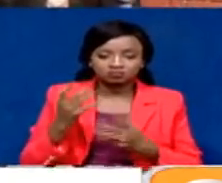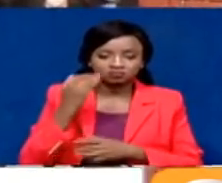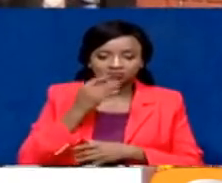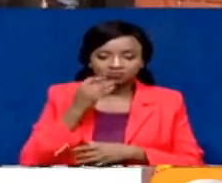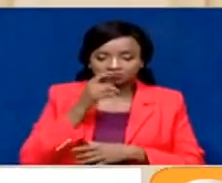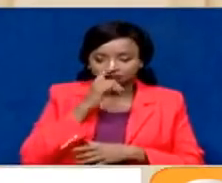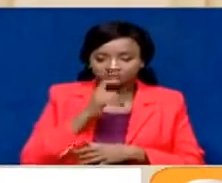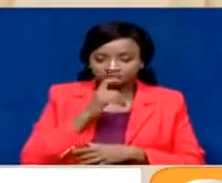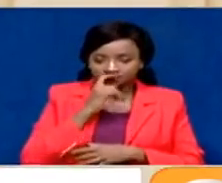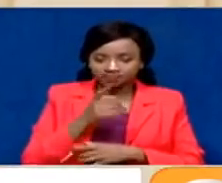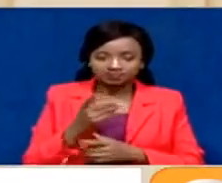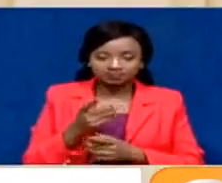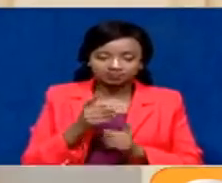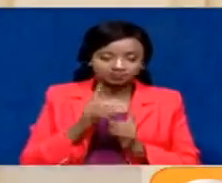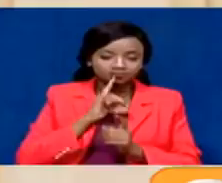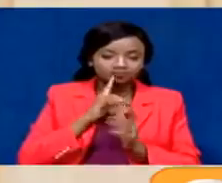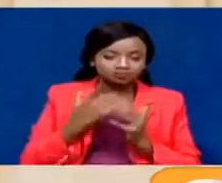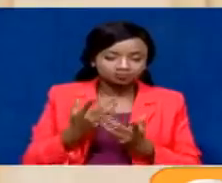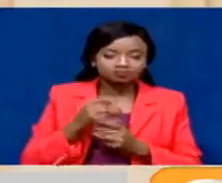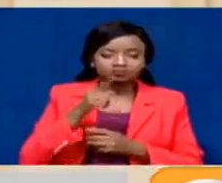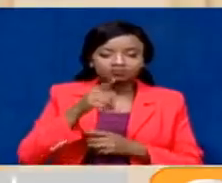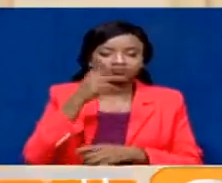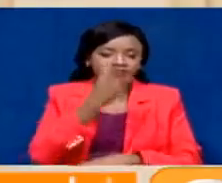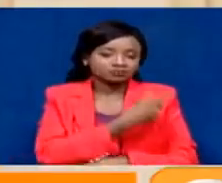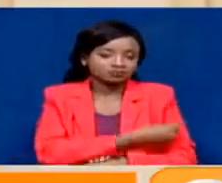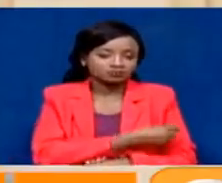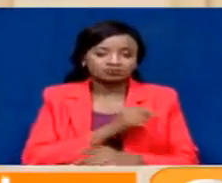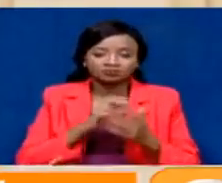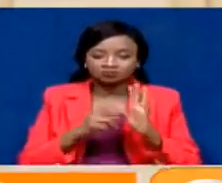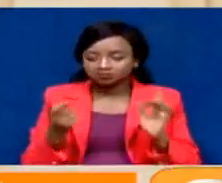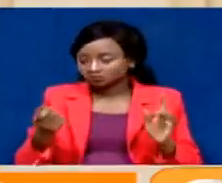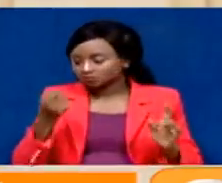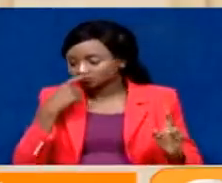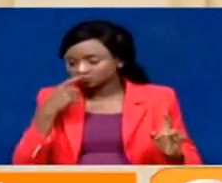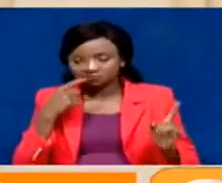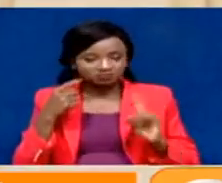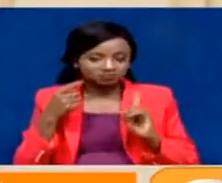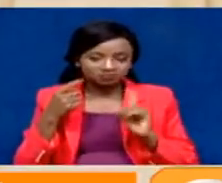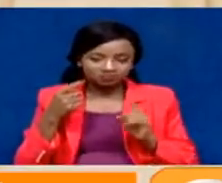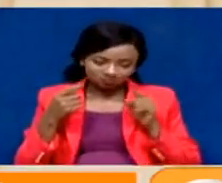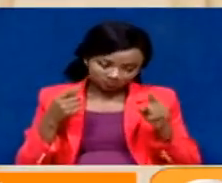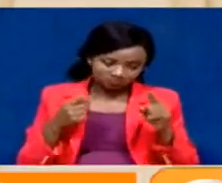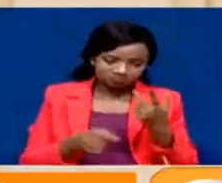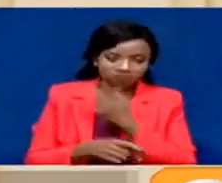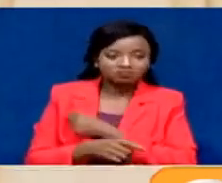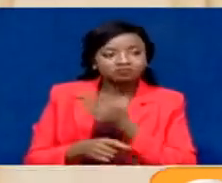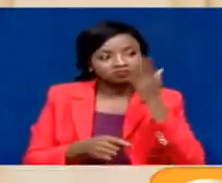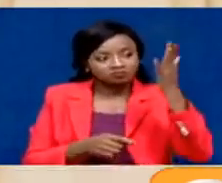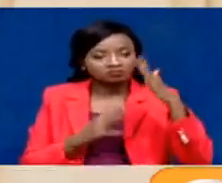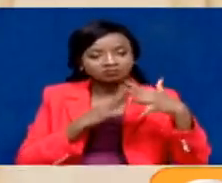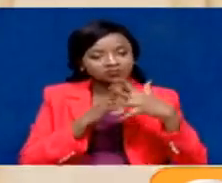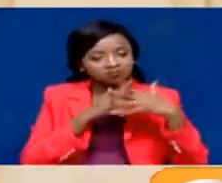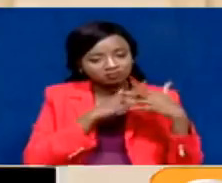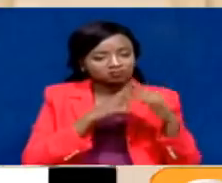Khan. What it is, it's an injection that replaces the tablets. This injection is being used in the US